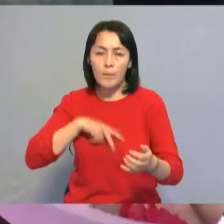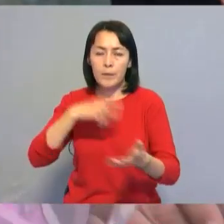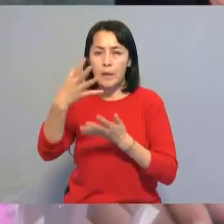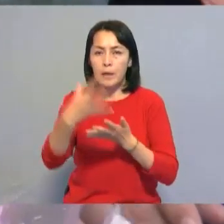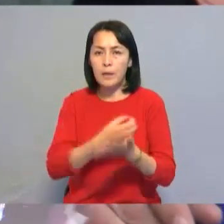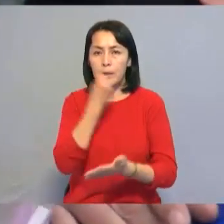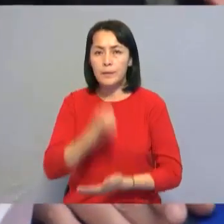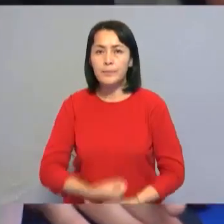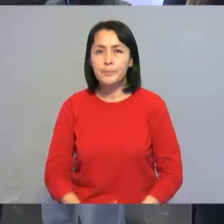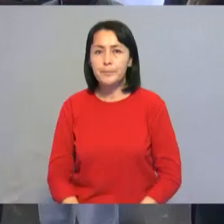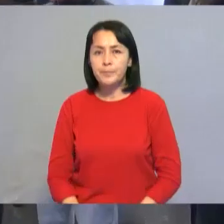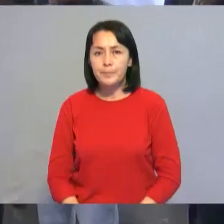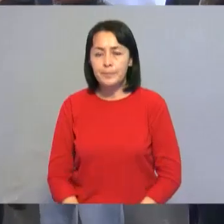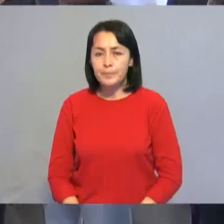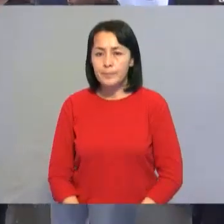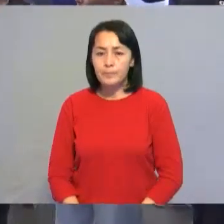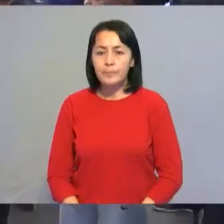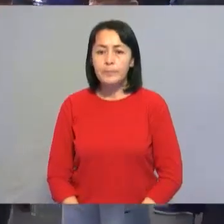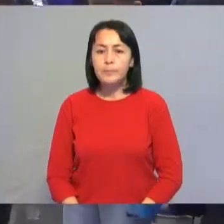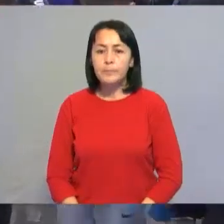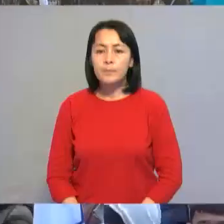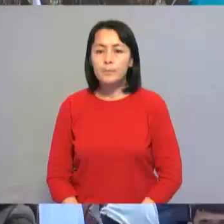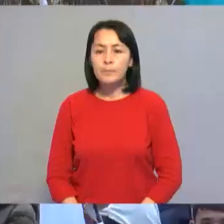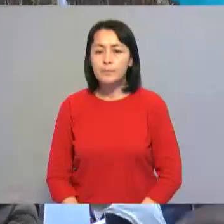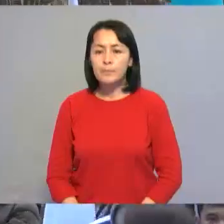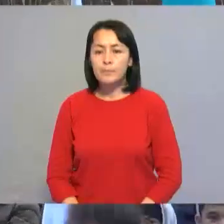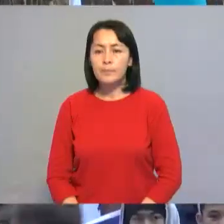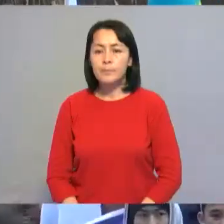қанаға тұтты. Қанат Жолдасбек, Аманжол Маратұлы, жаңалықтар.